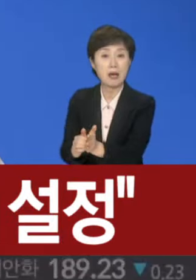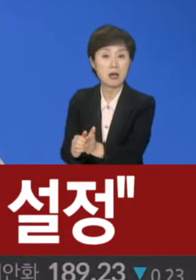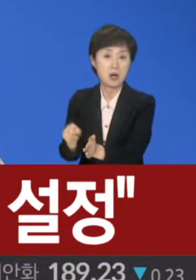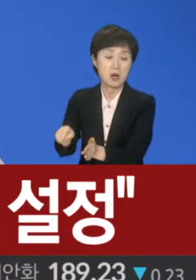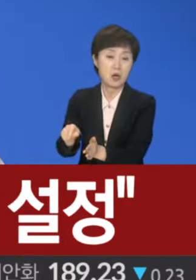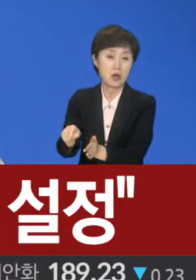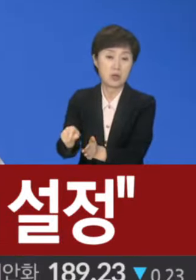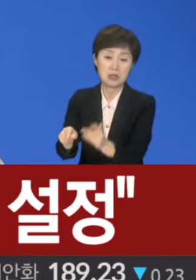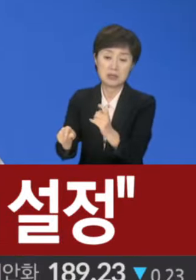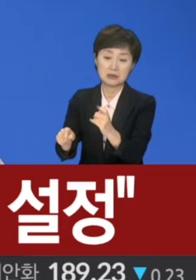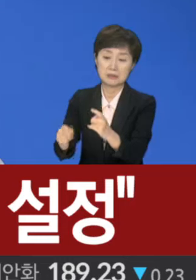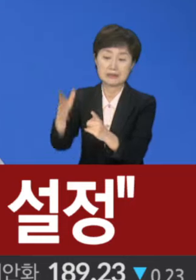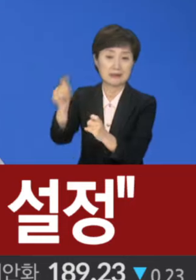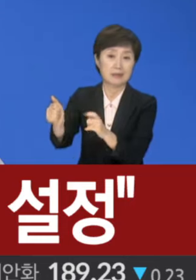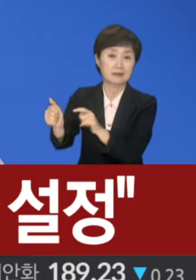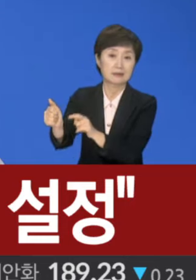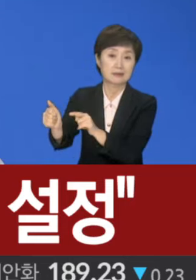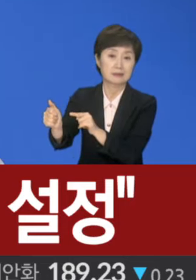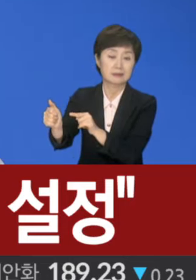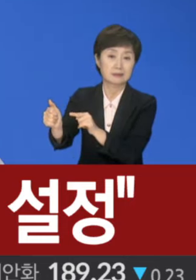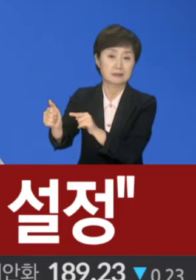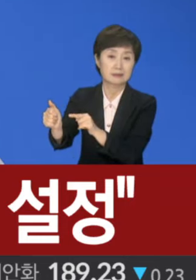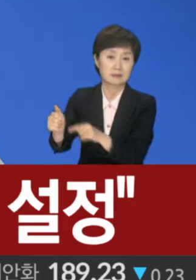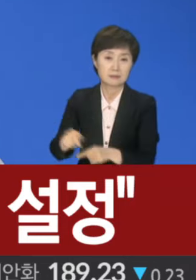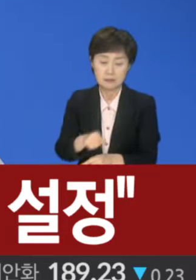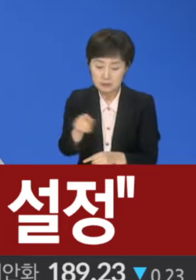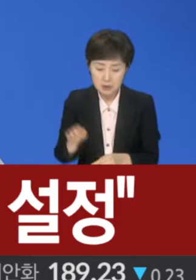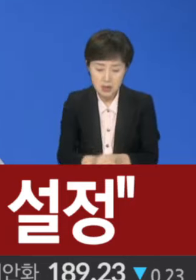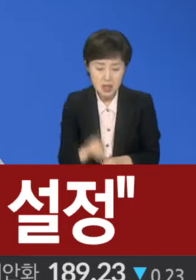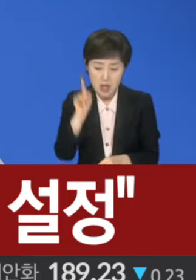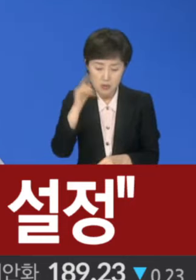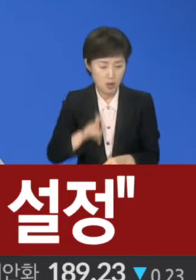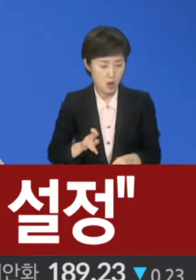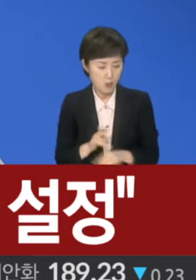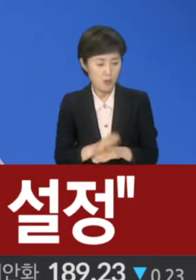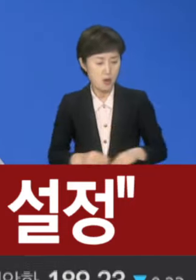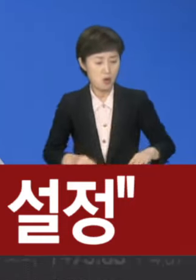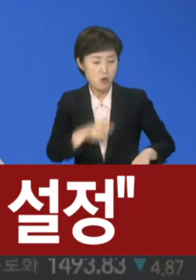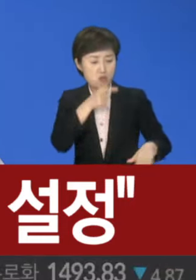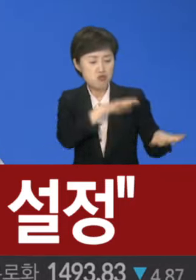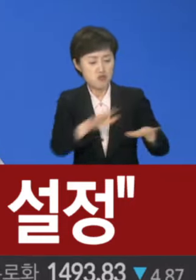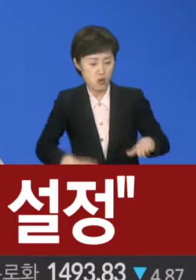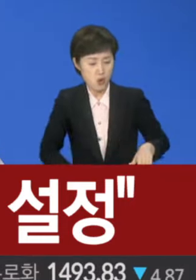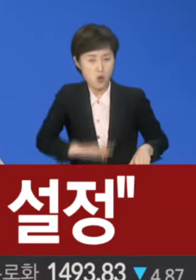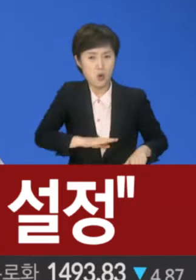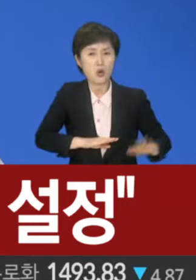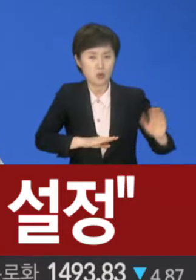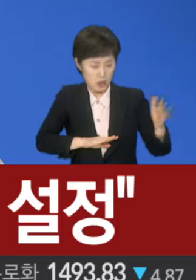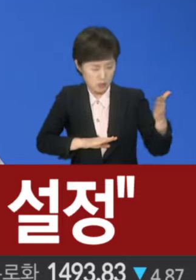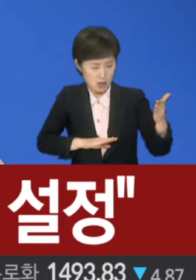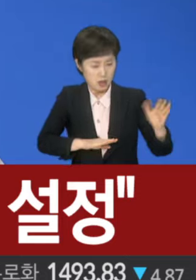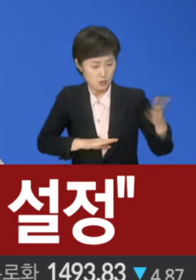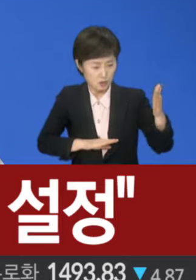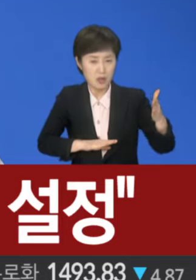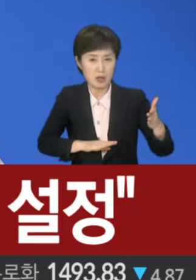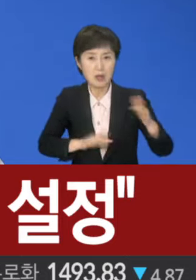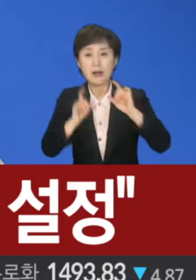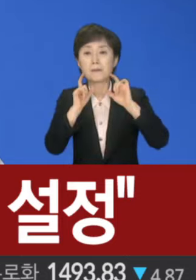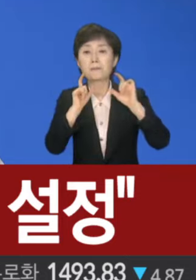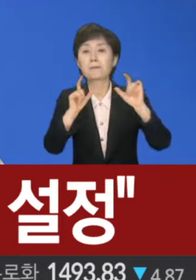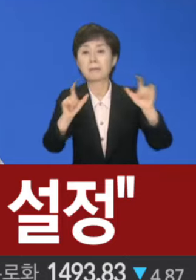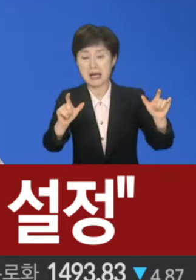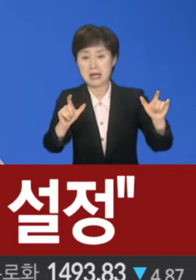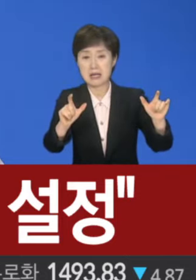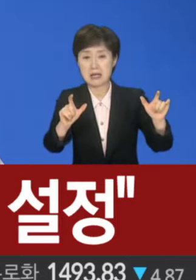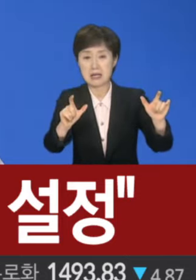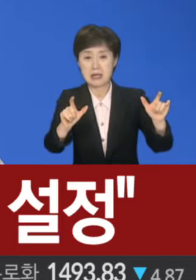선임 포 11대대장이 내일 우리 포병은 허리까지 들어간다. 다 승인받았다. 라고